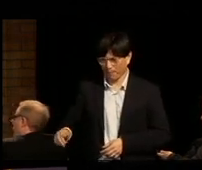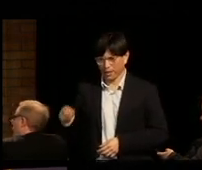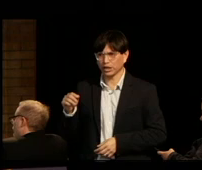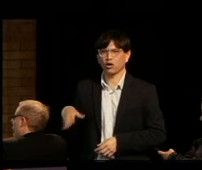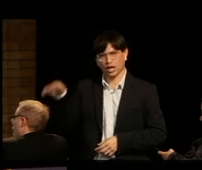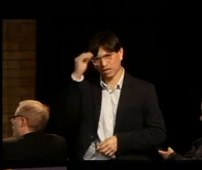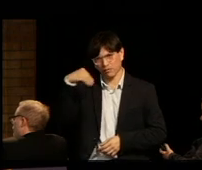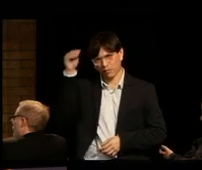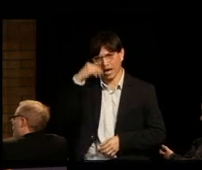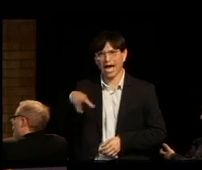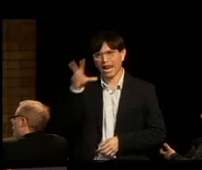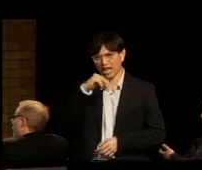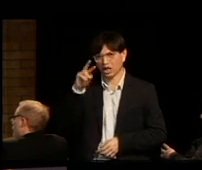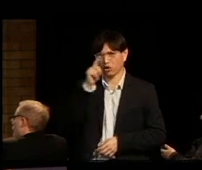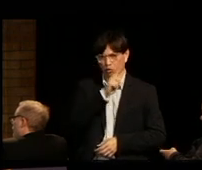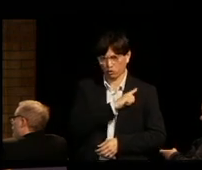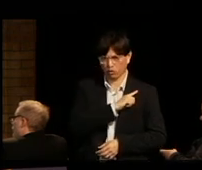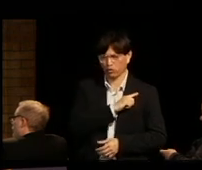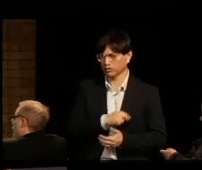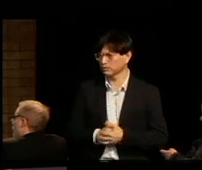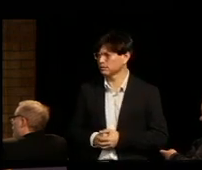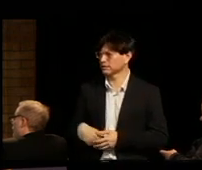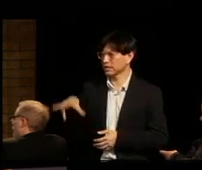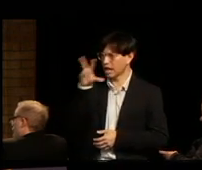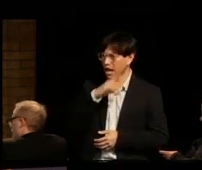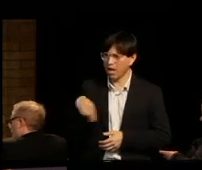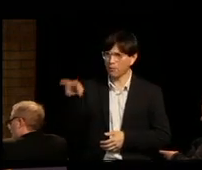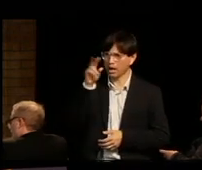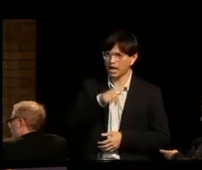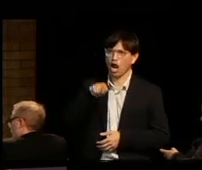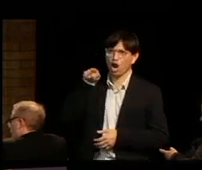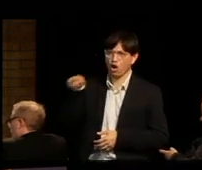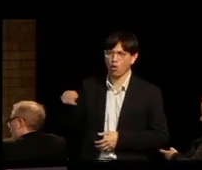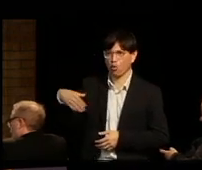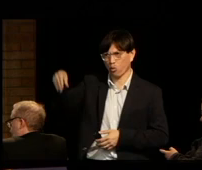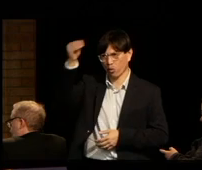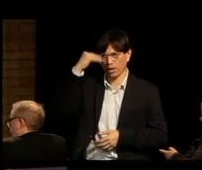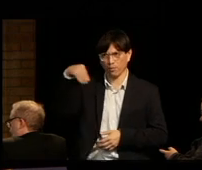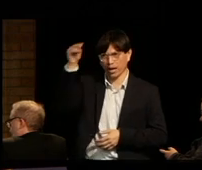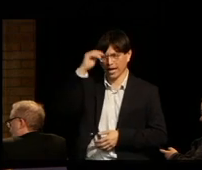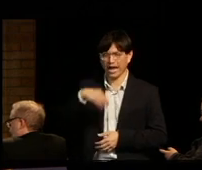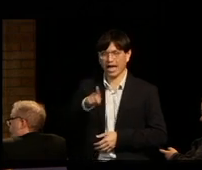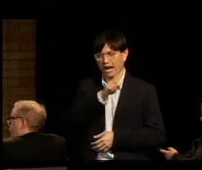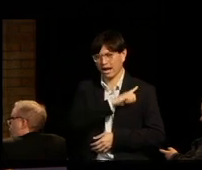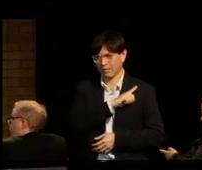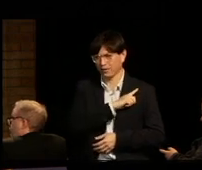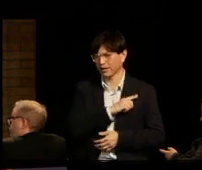sua lingua e nel parlare lui imparerà anche la mia